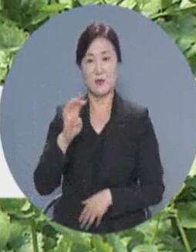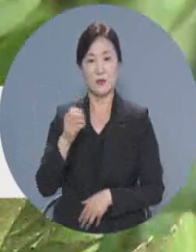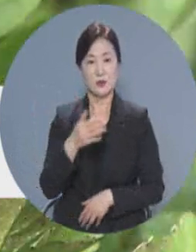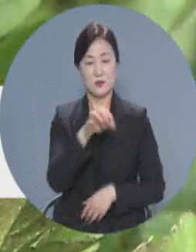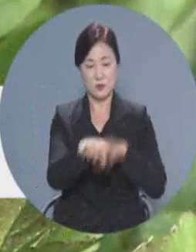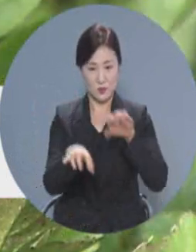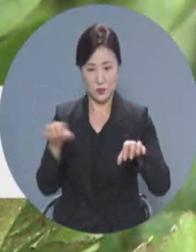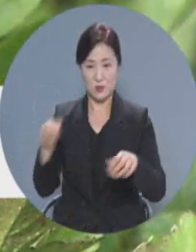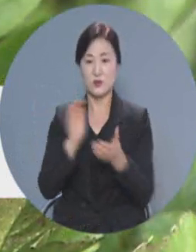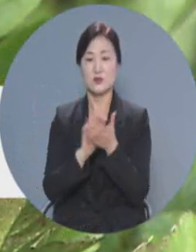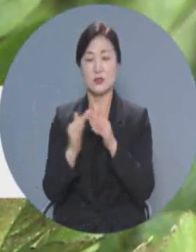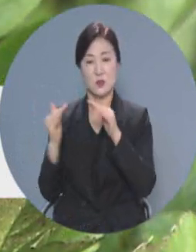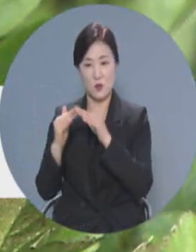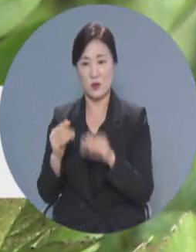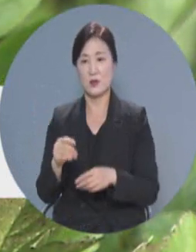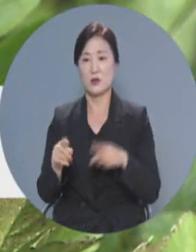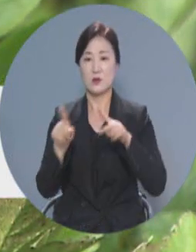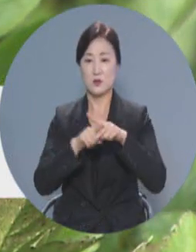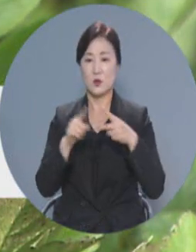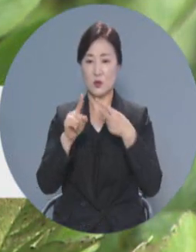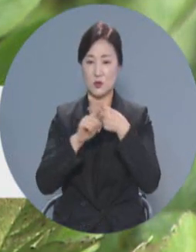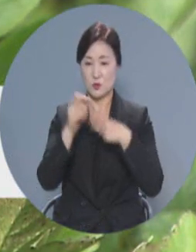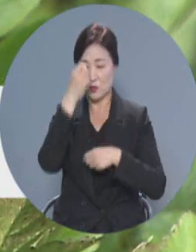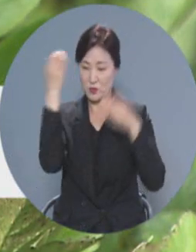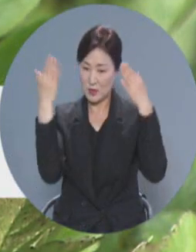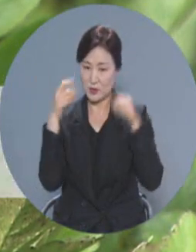보육시설과 유치원, 초중고 특수학교